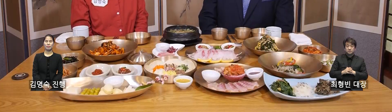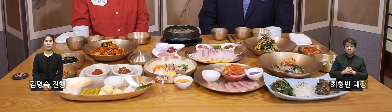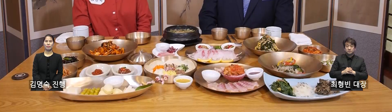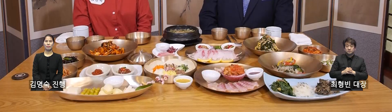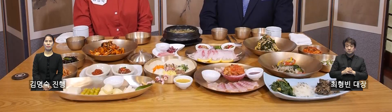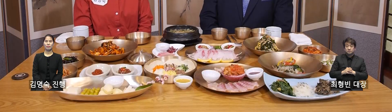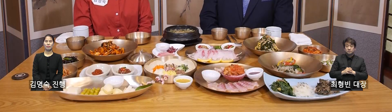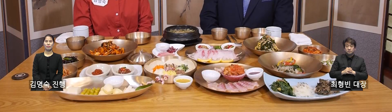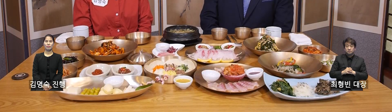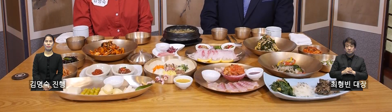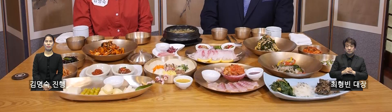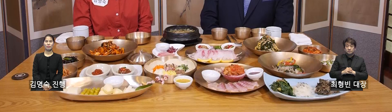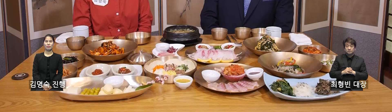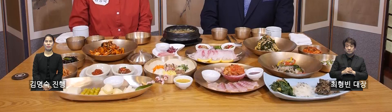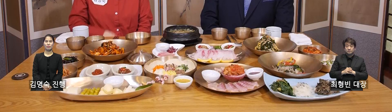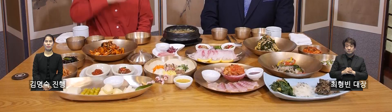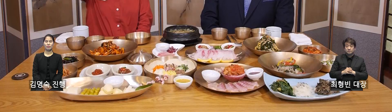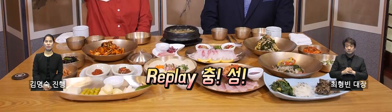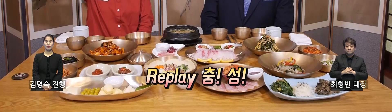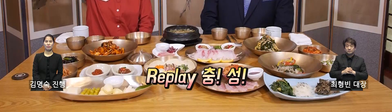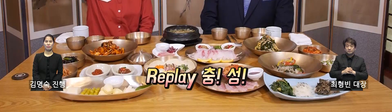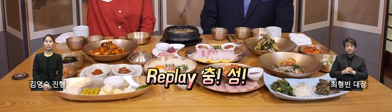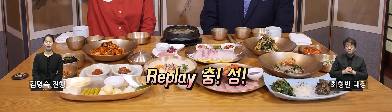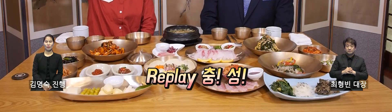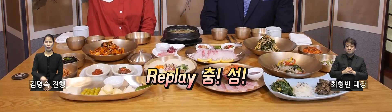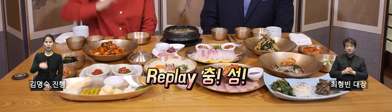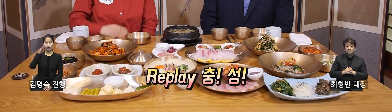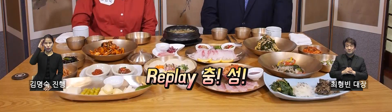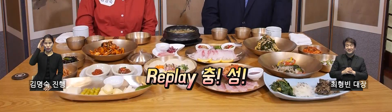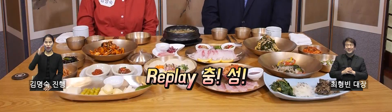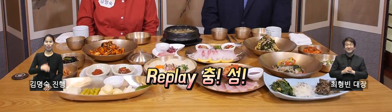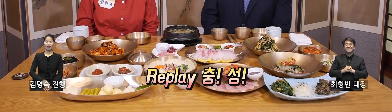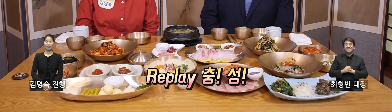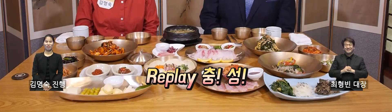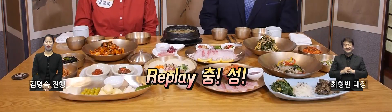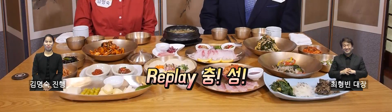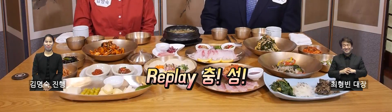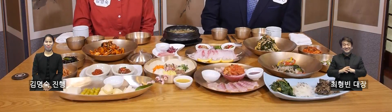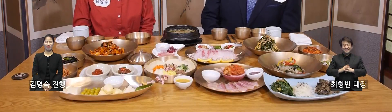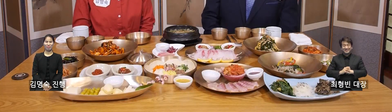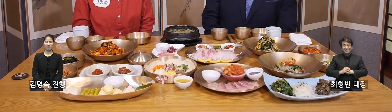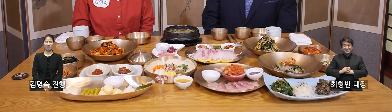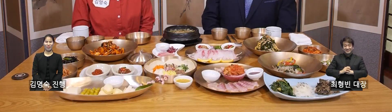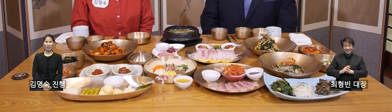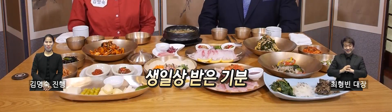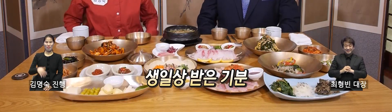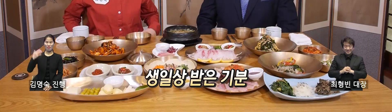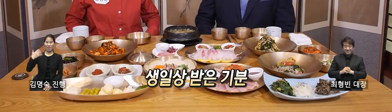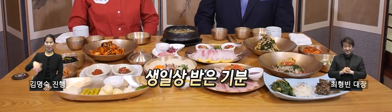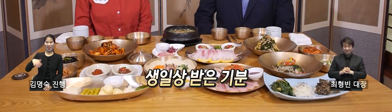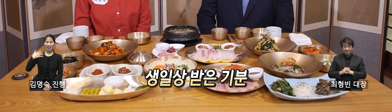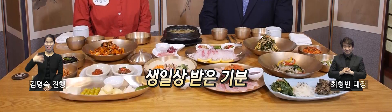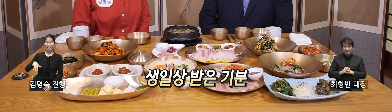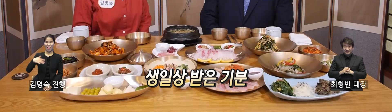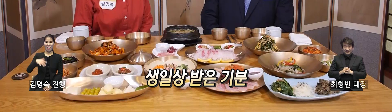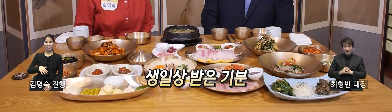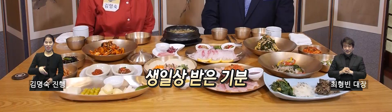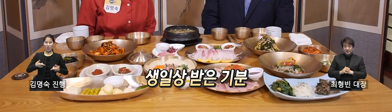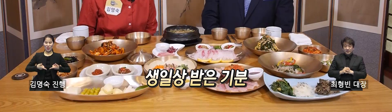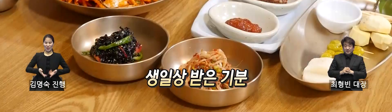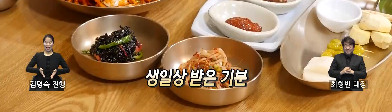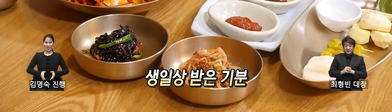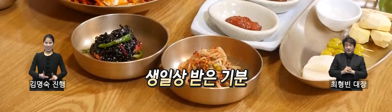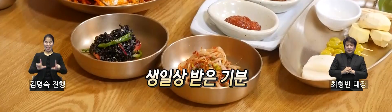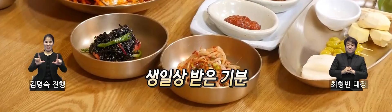아 대전 님 충성 다시 한번 타봤다 아 와 저온을 꼭 생산